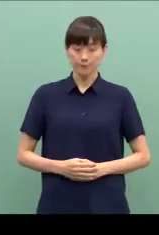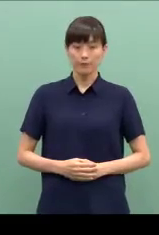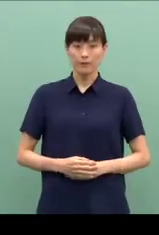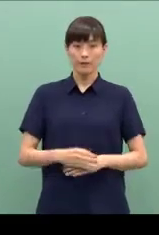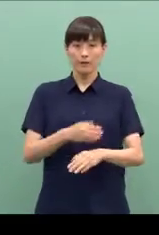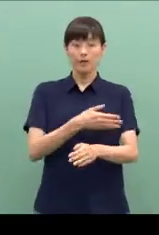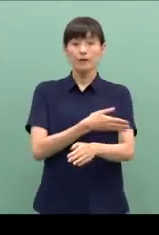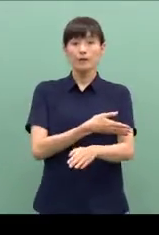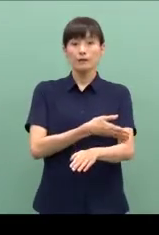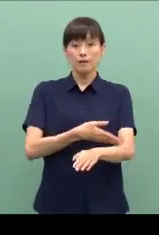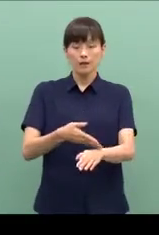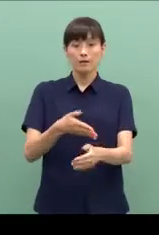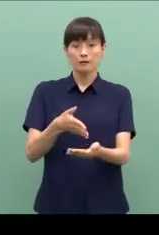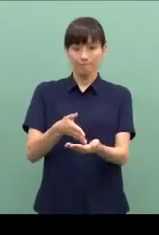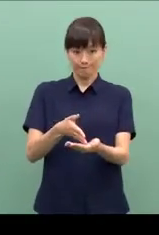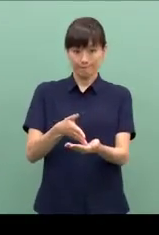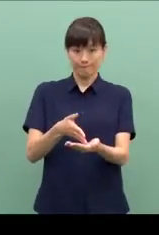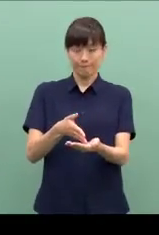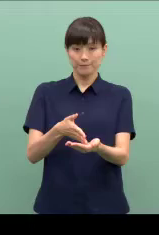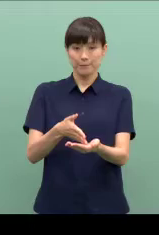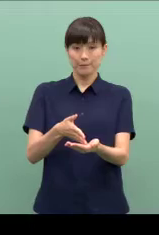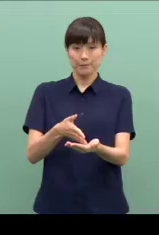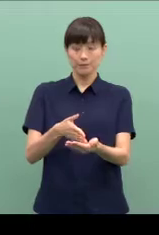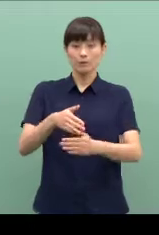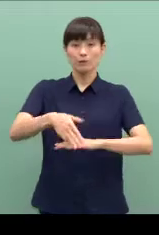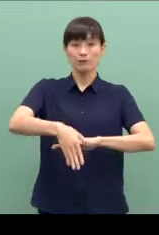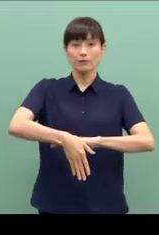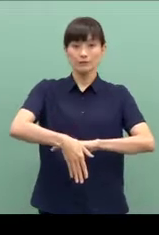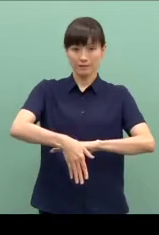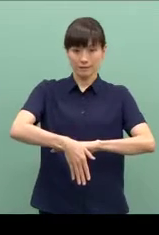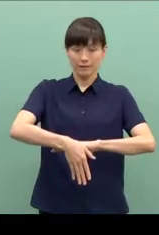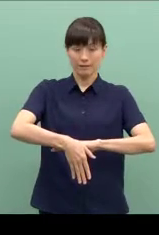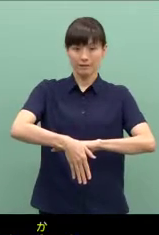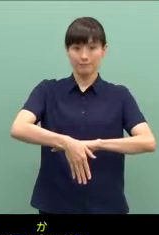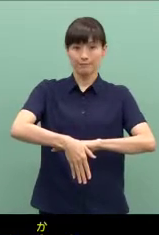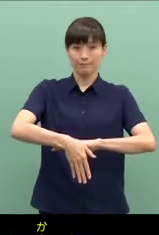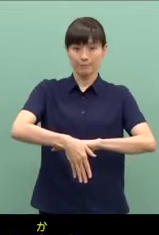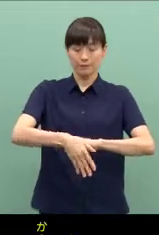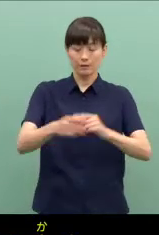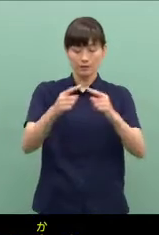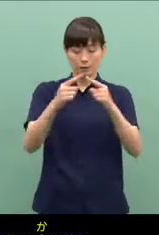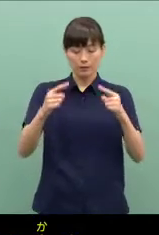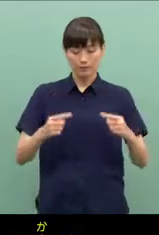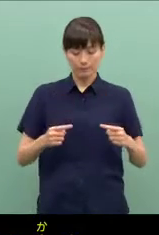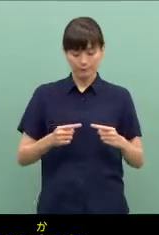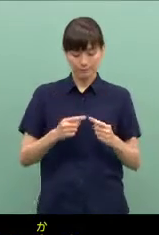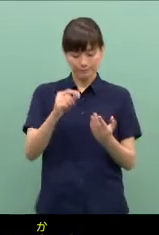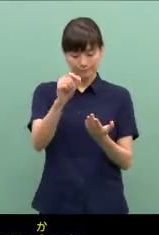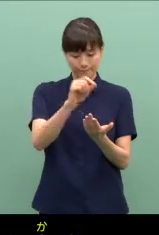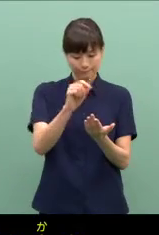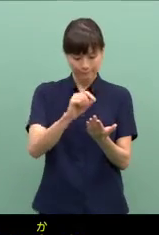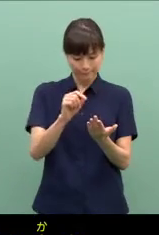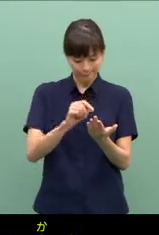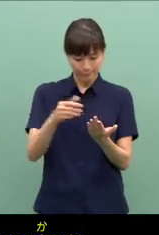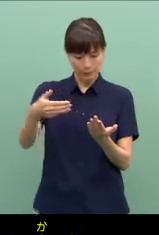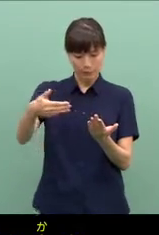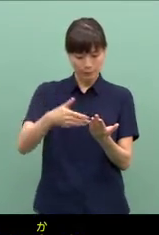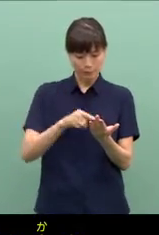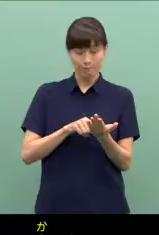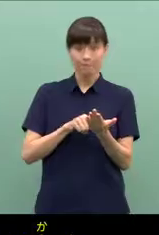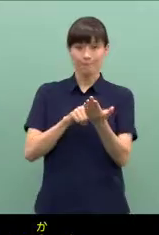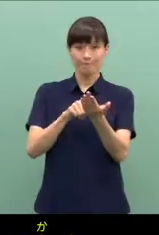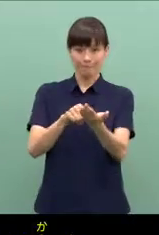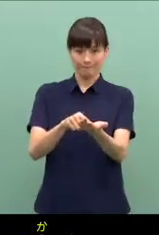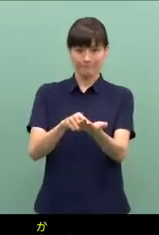ここで献血の手順を紹介。まずは受付。受付確認票に必要事項を書いて